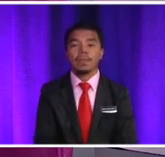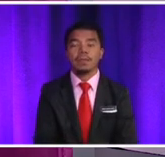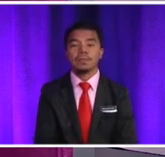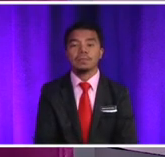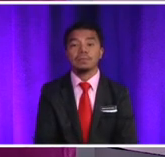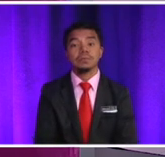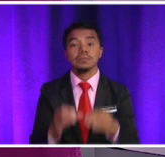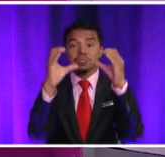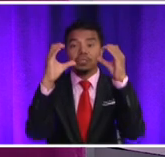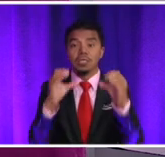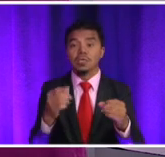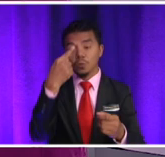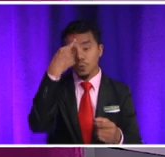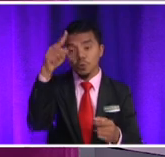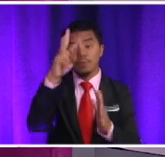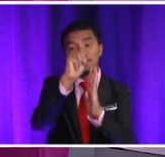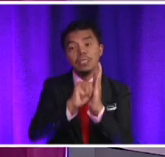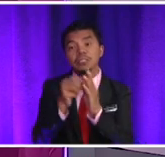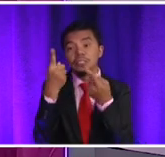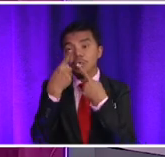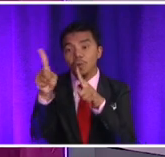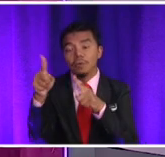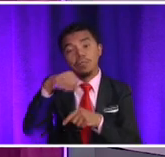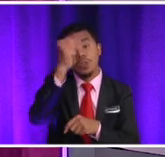menjawab soal dan itu dengan betul yaitu